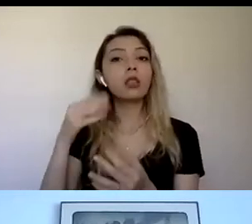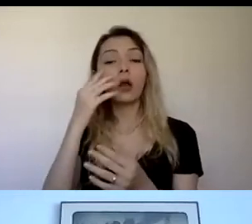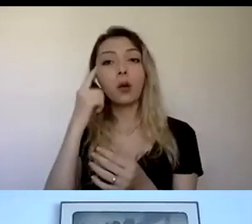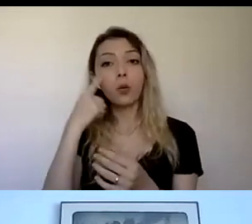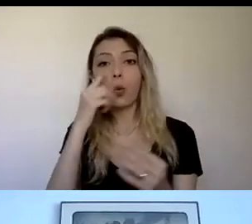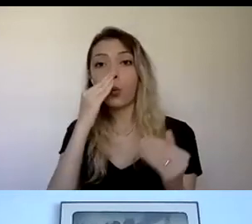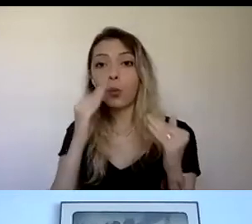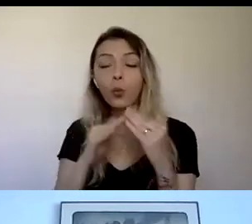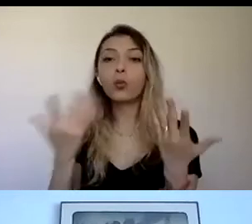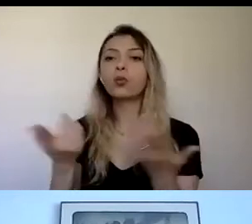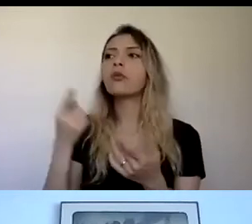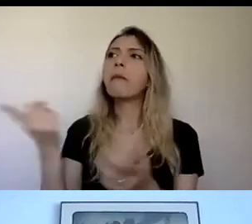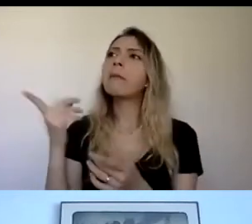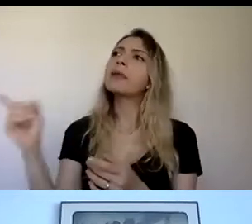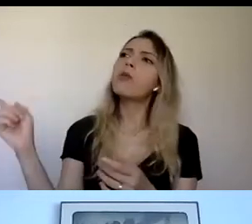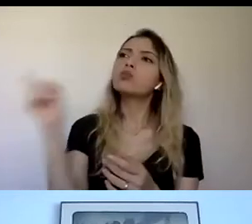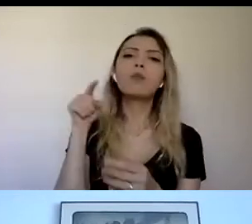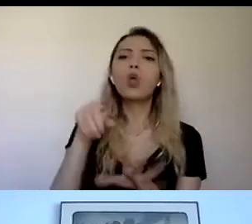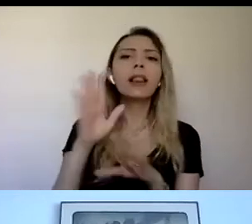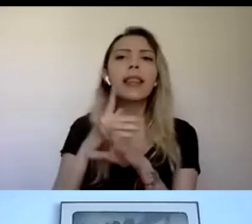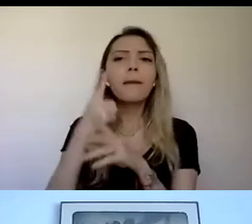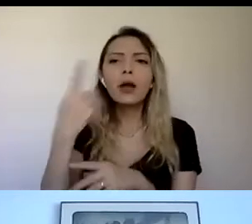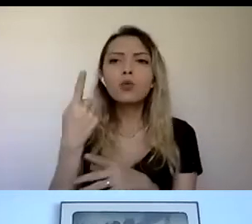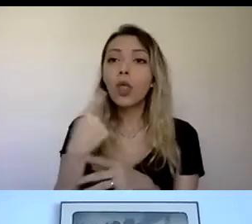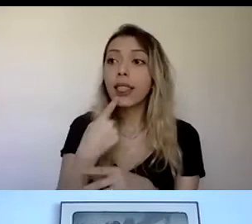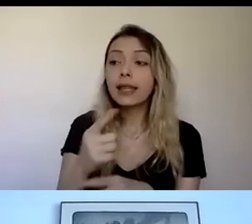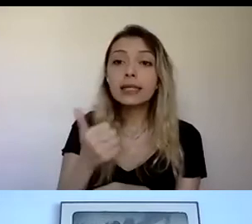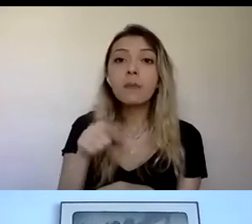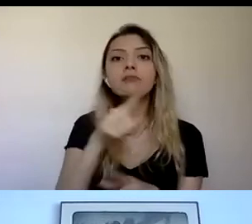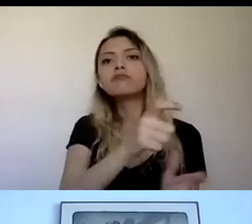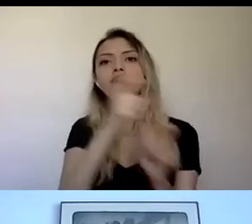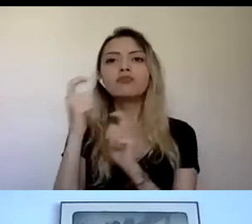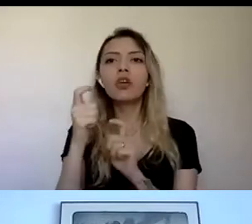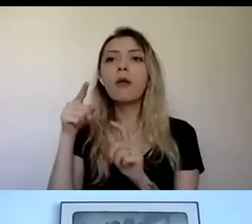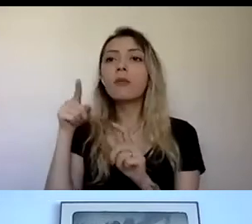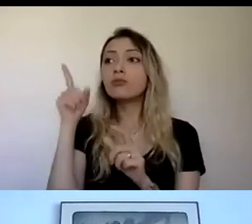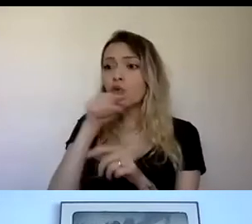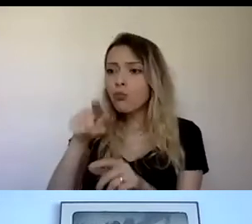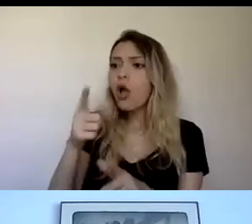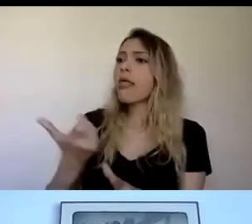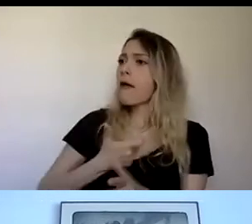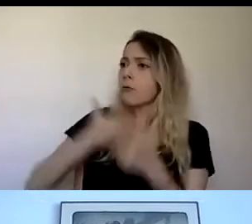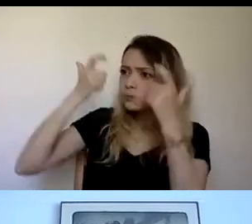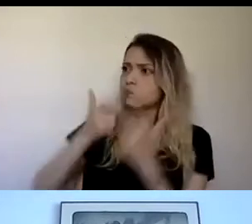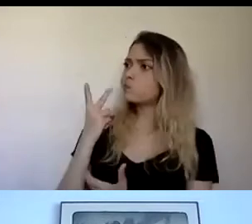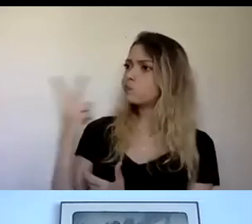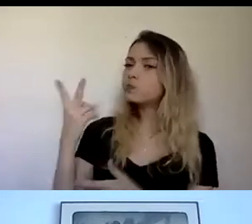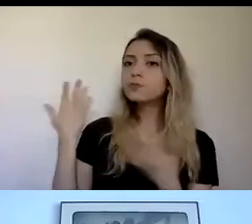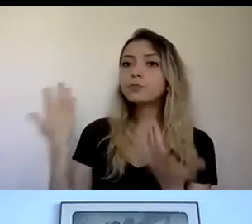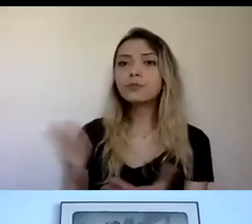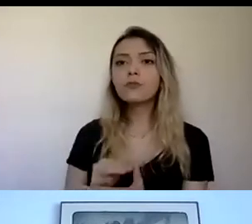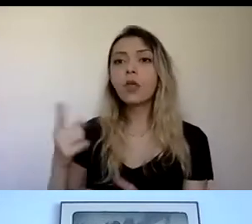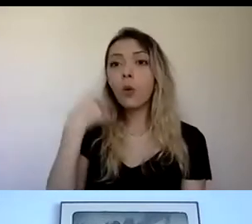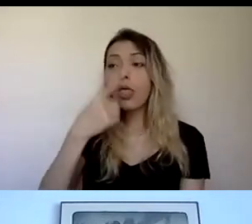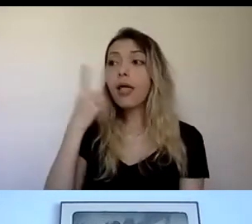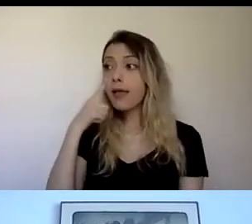dediğinde sizin geriye dönüp devlete, çünkü bu aslında zaten bir yasal yükümlülük, devletin uygulaması